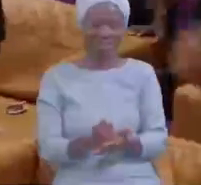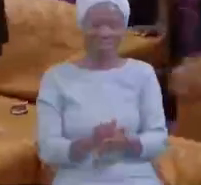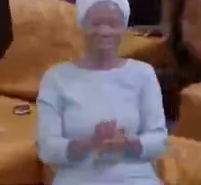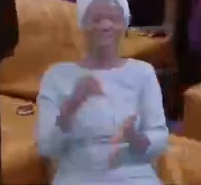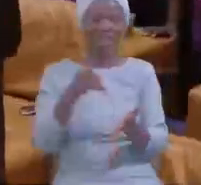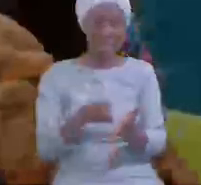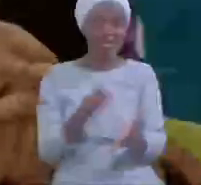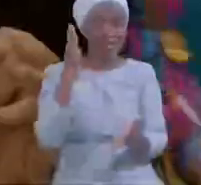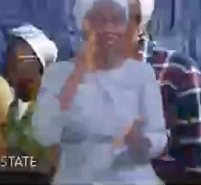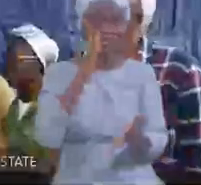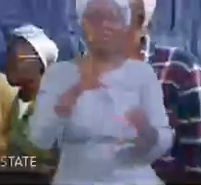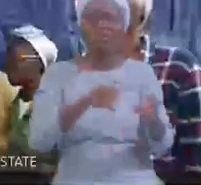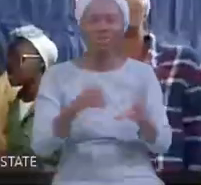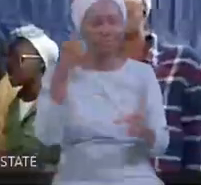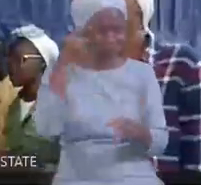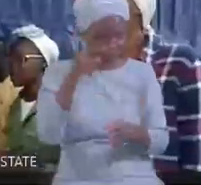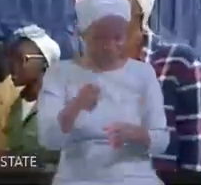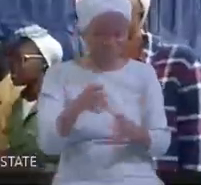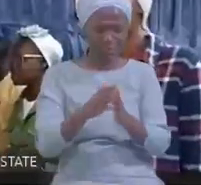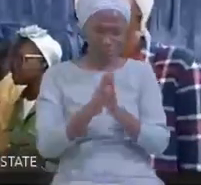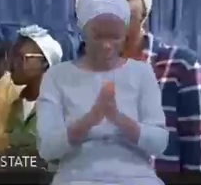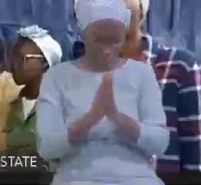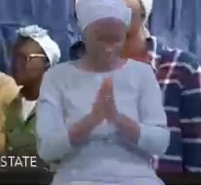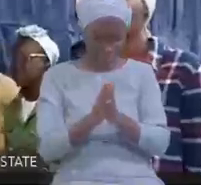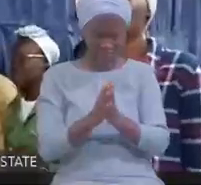Ce sera fait.